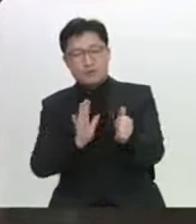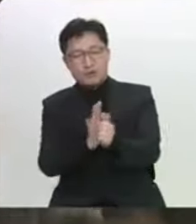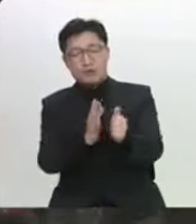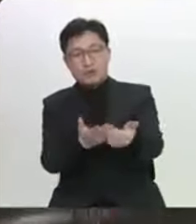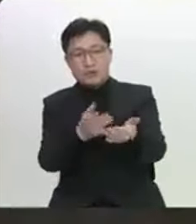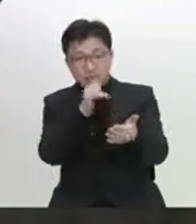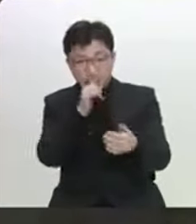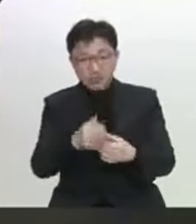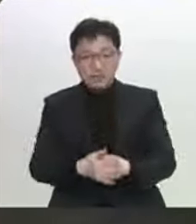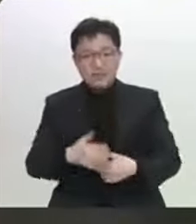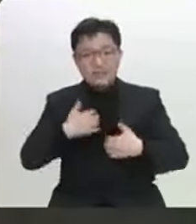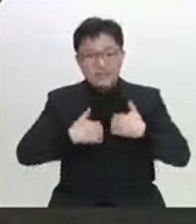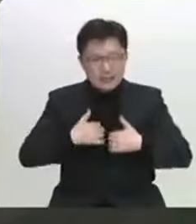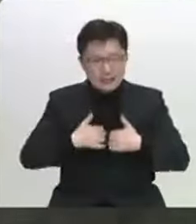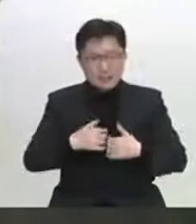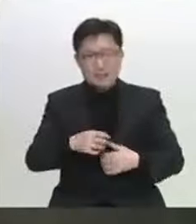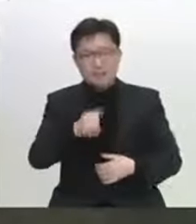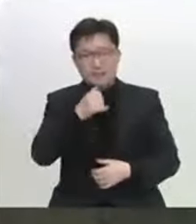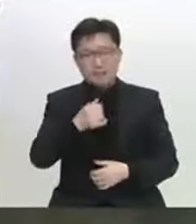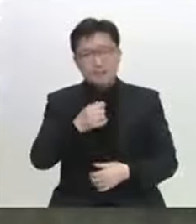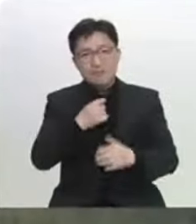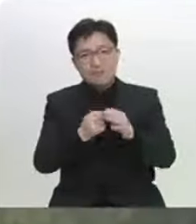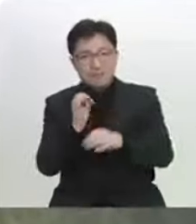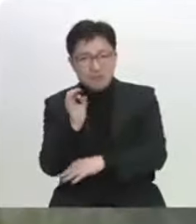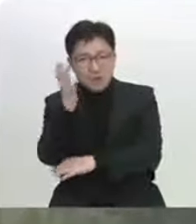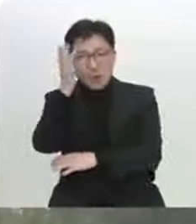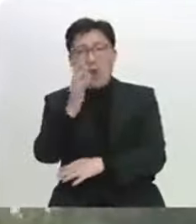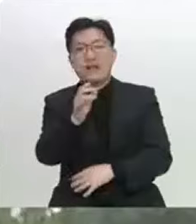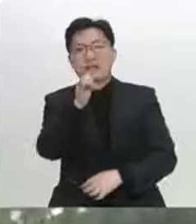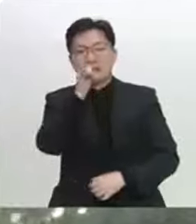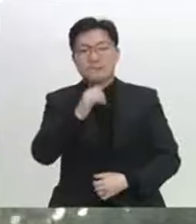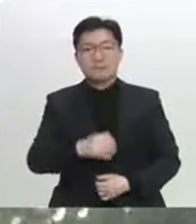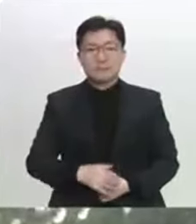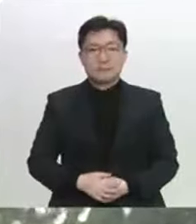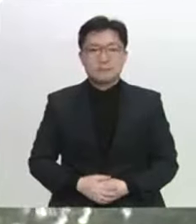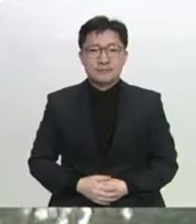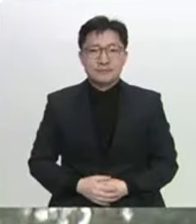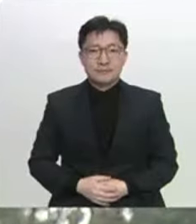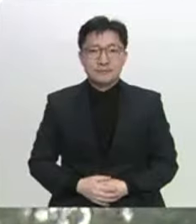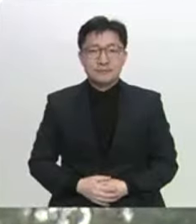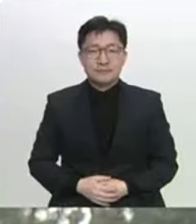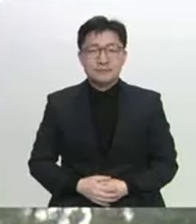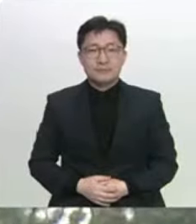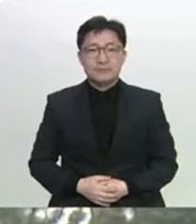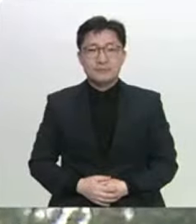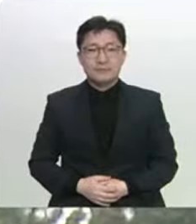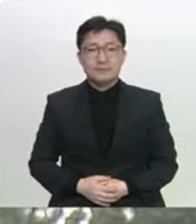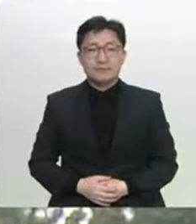정말 기쁘고 영광이고. KBS 뉴스 안승길입니다.